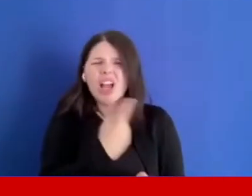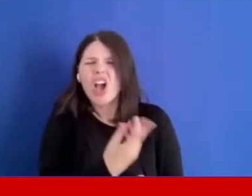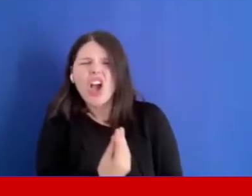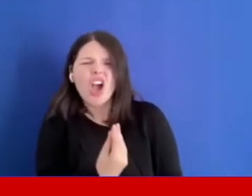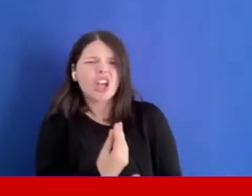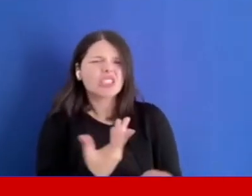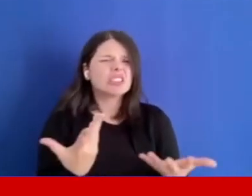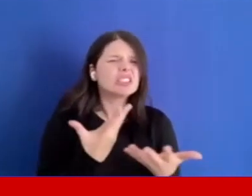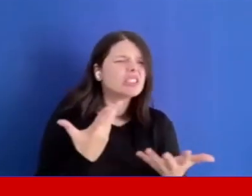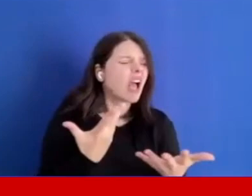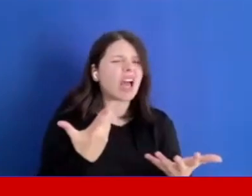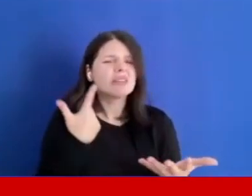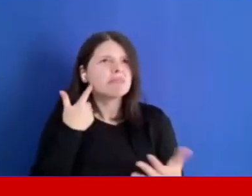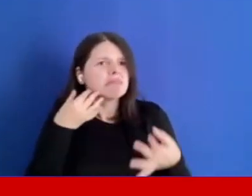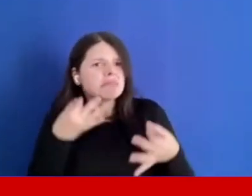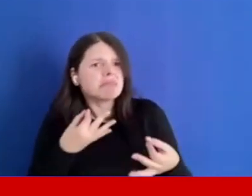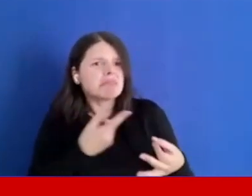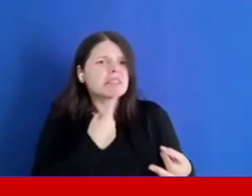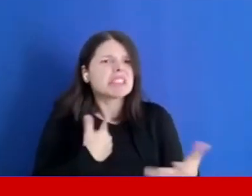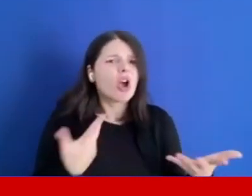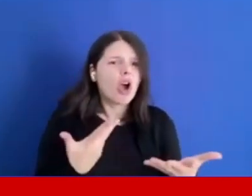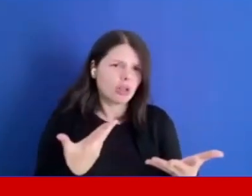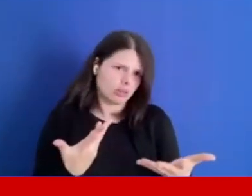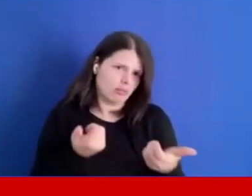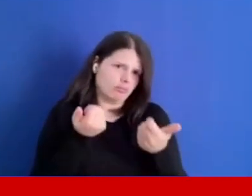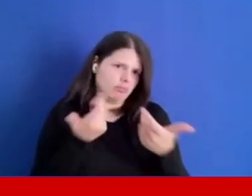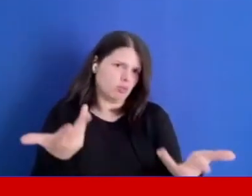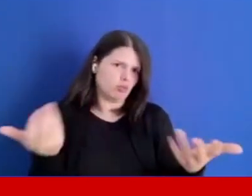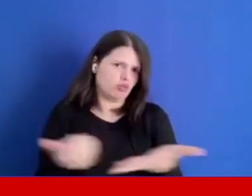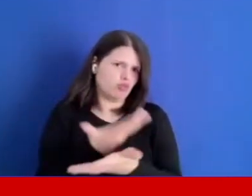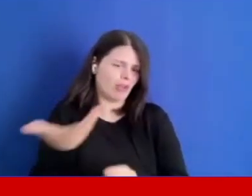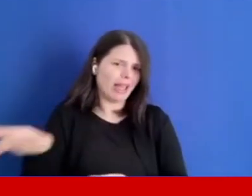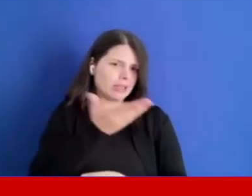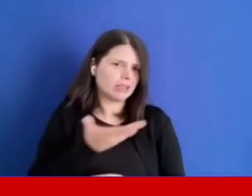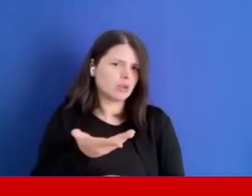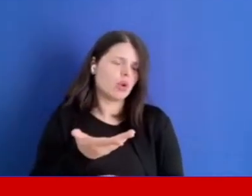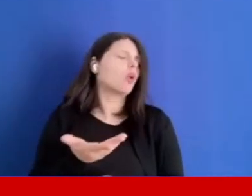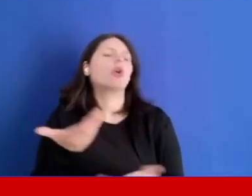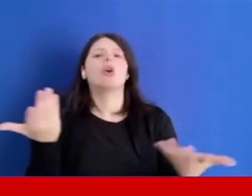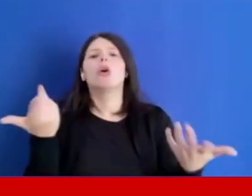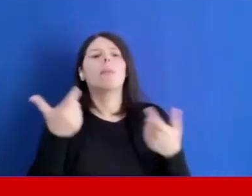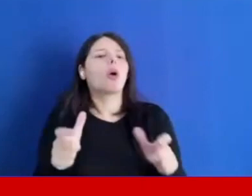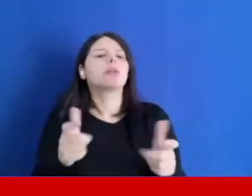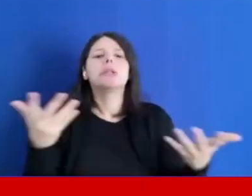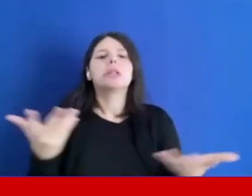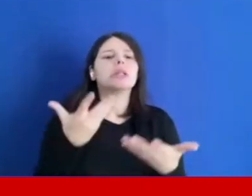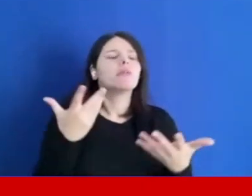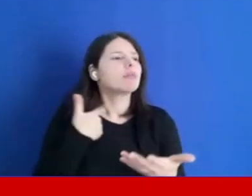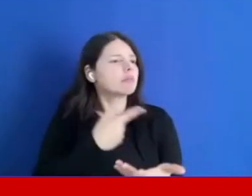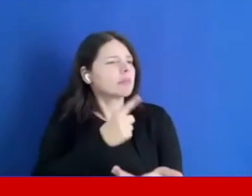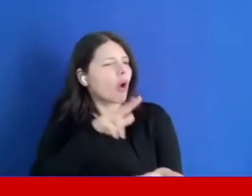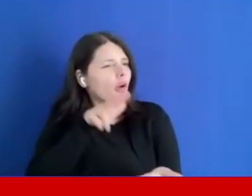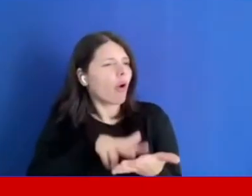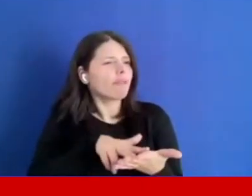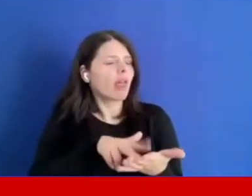mai avuto la certezza di quante volte vi è capitato, perché magari cercavate una conferma attraverso il linguaggio